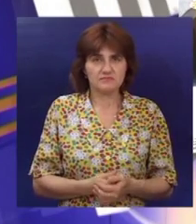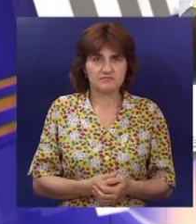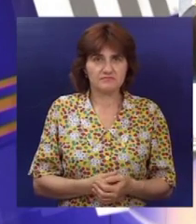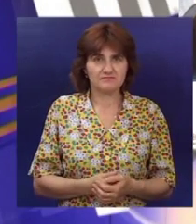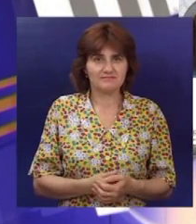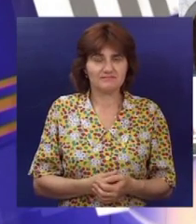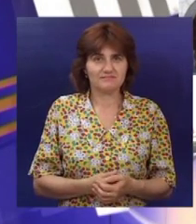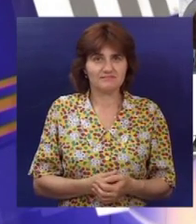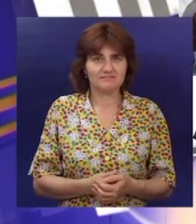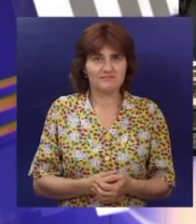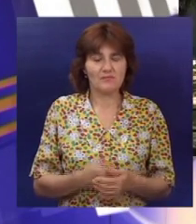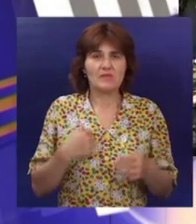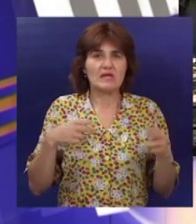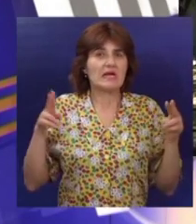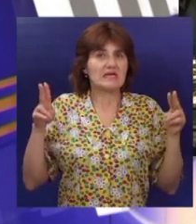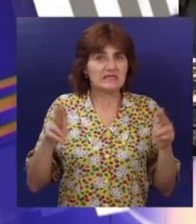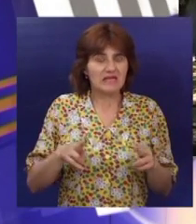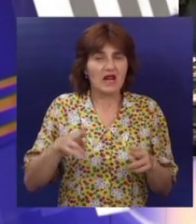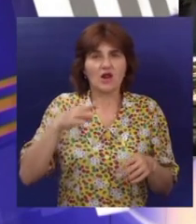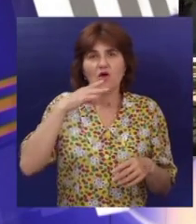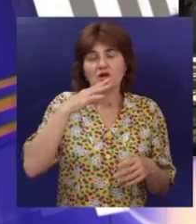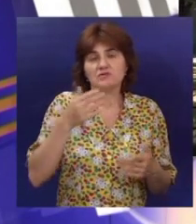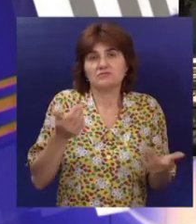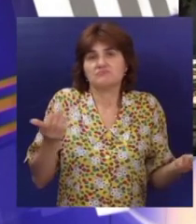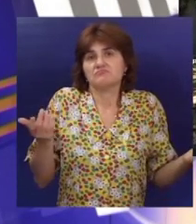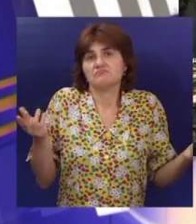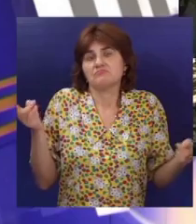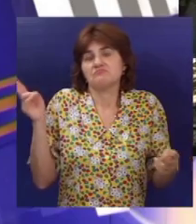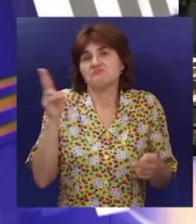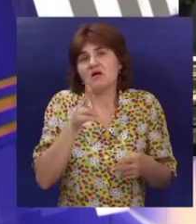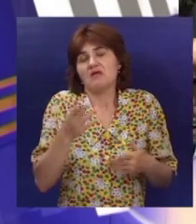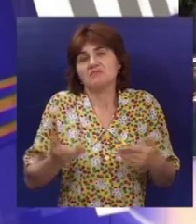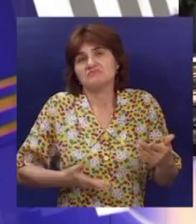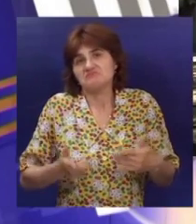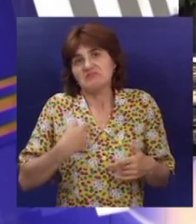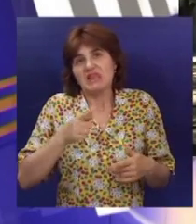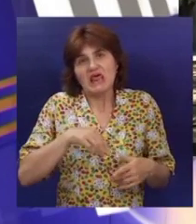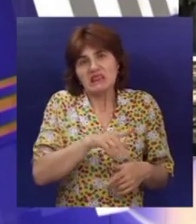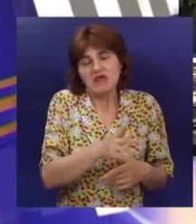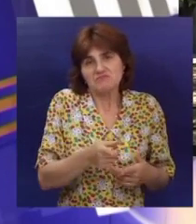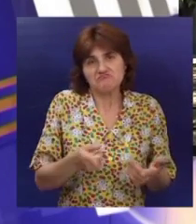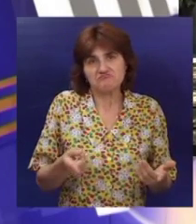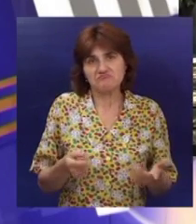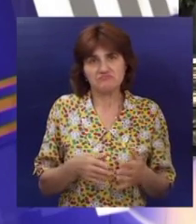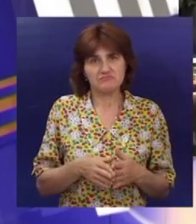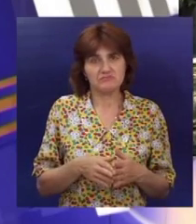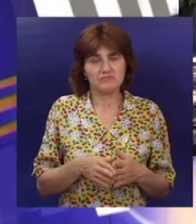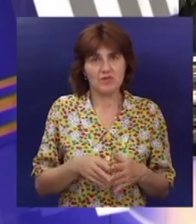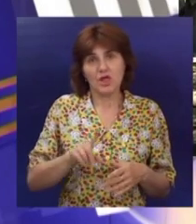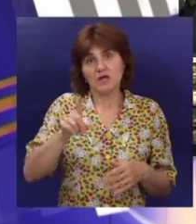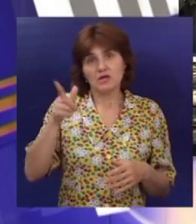sam poslednji put bio, iskreno. Pa iskreno rečeno, šta znam, Palić ne idem. To nije